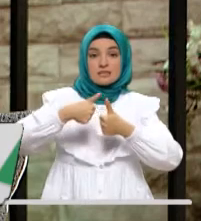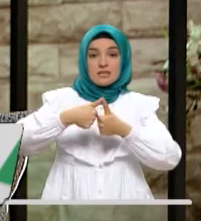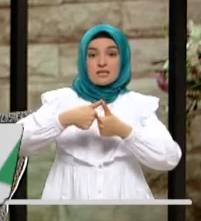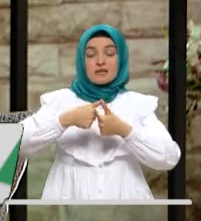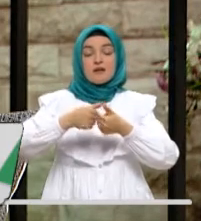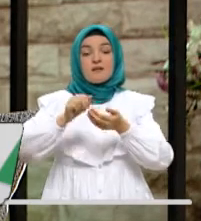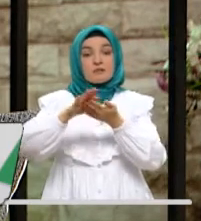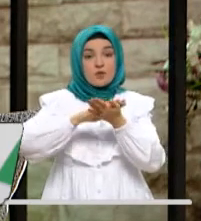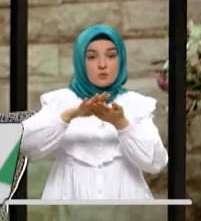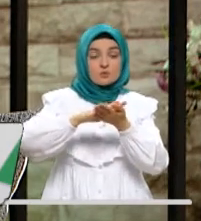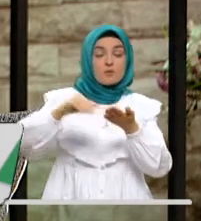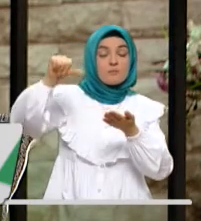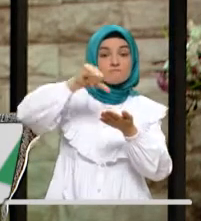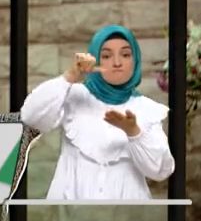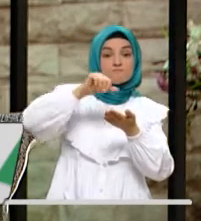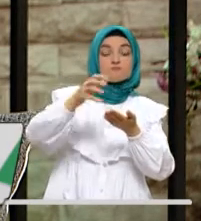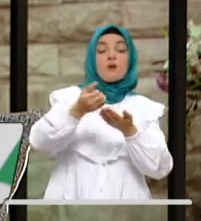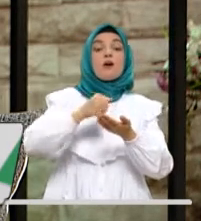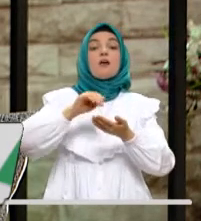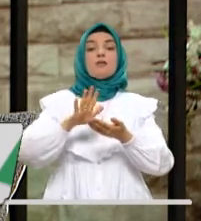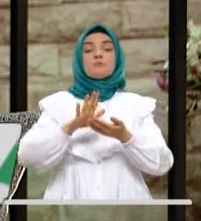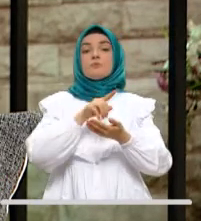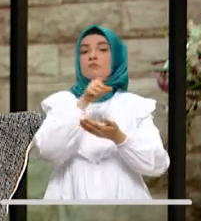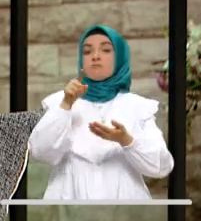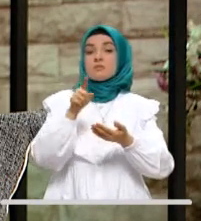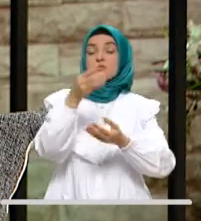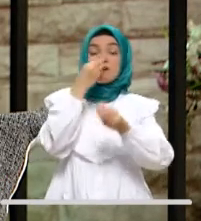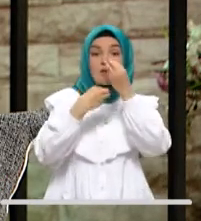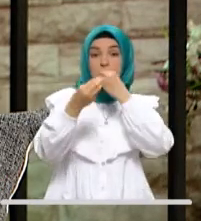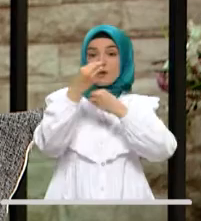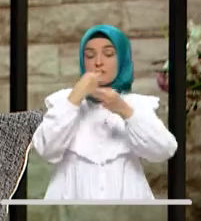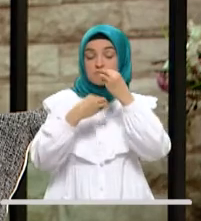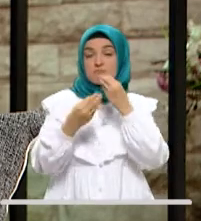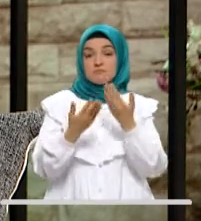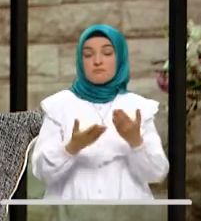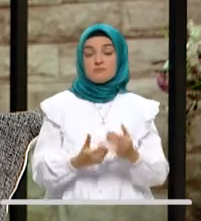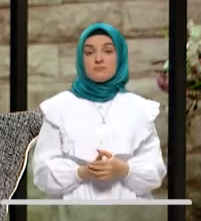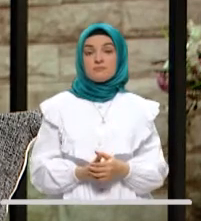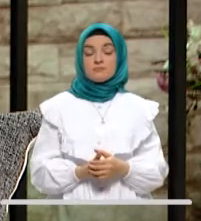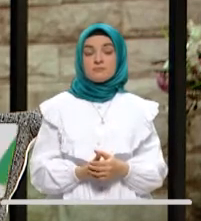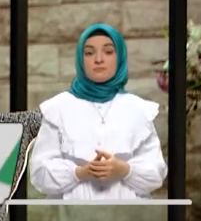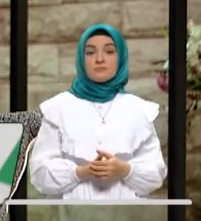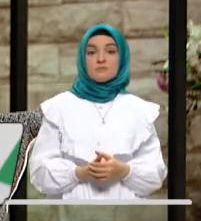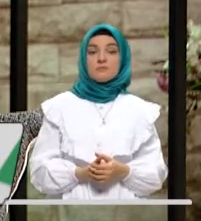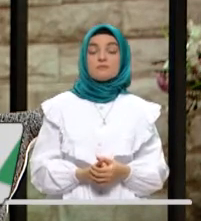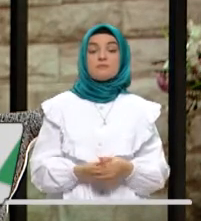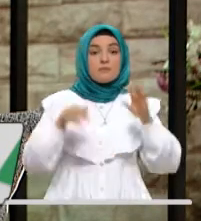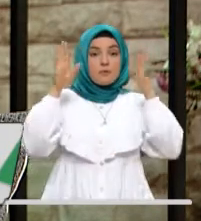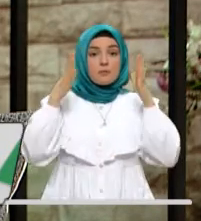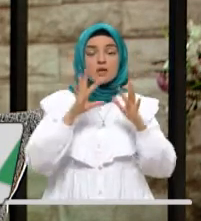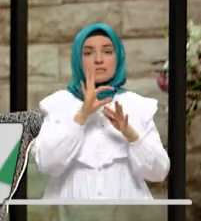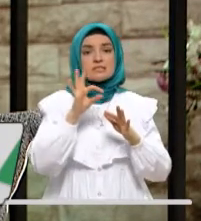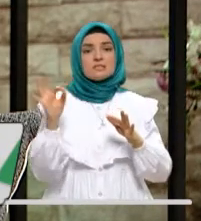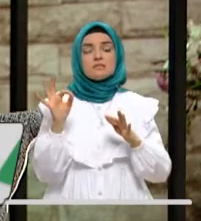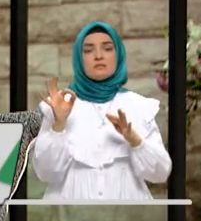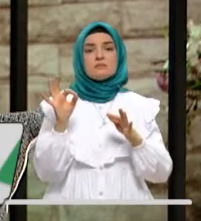almıyor. Oradaki parlatıcıyı siz birebir gıdanızla alıyorsunuz. Kesinlikle parlatıcıya hiç